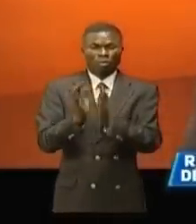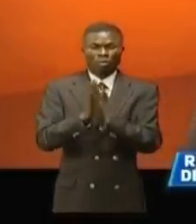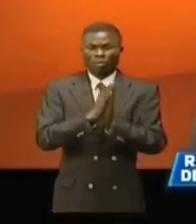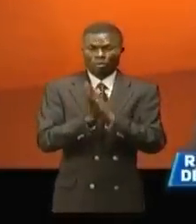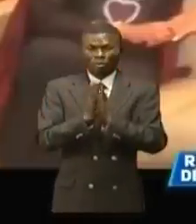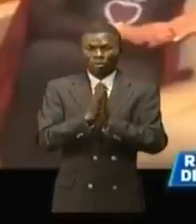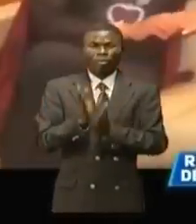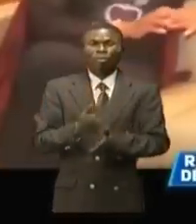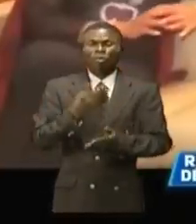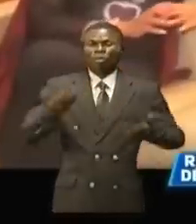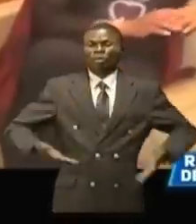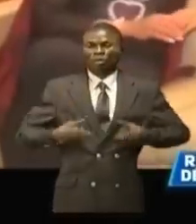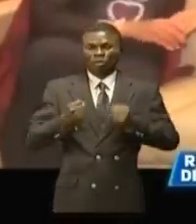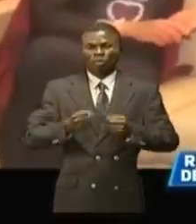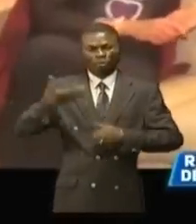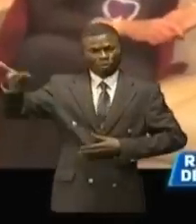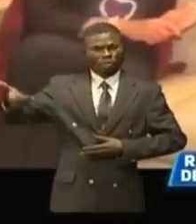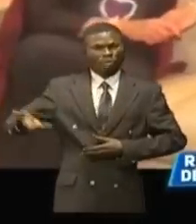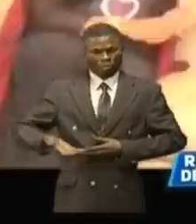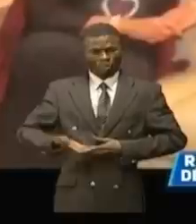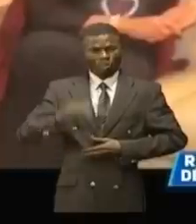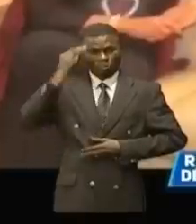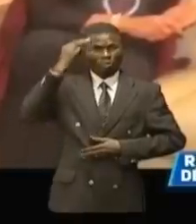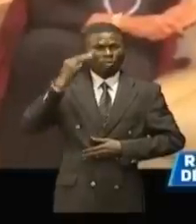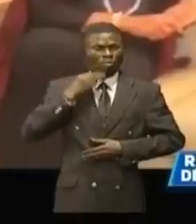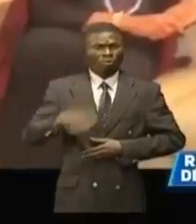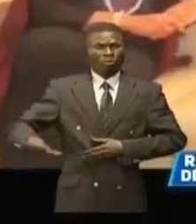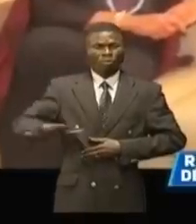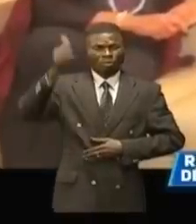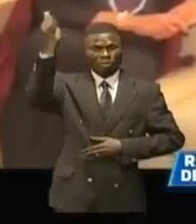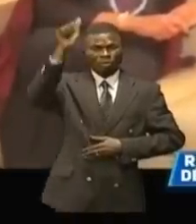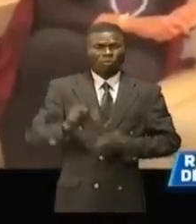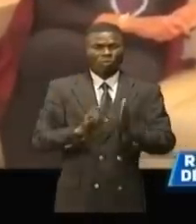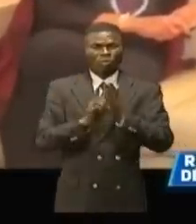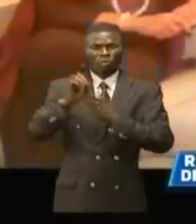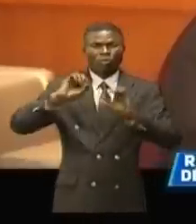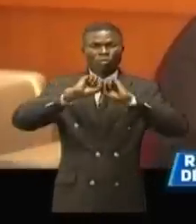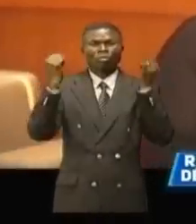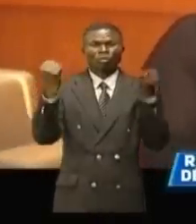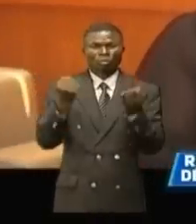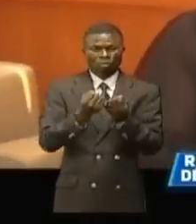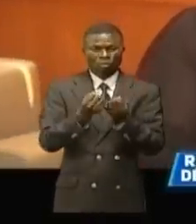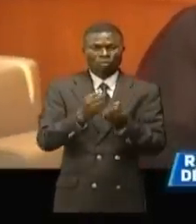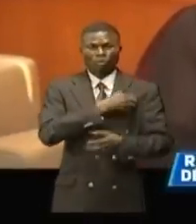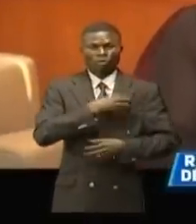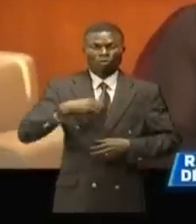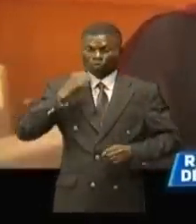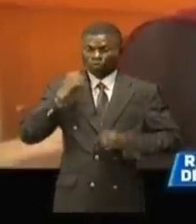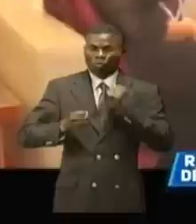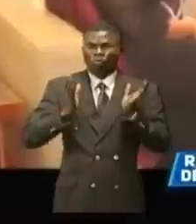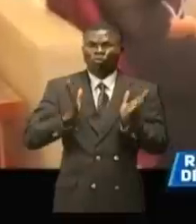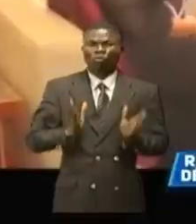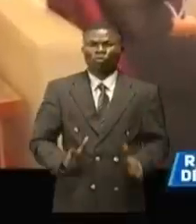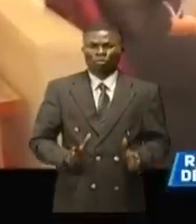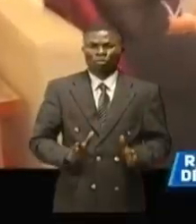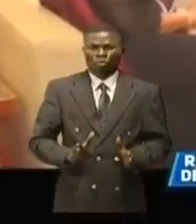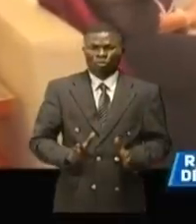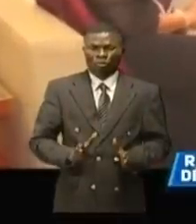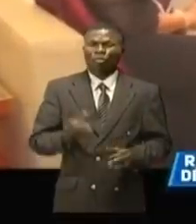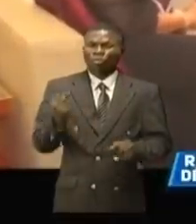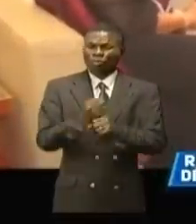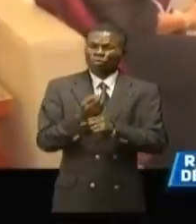Kamerhe s'est dit heureux de recevoir la ministre sud-africaine du développement social, une femme battante avec qui il a